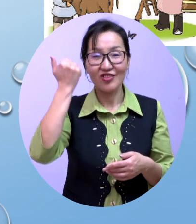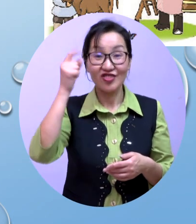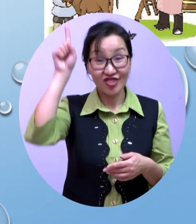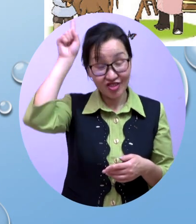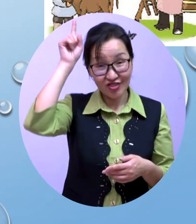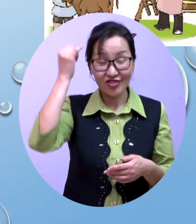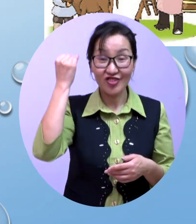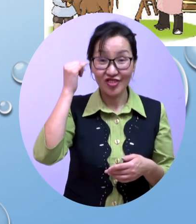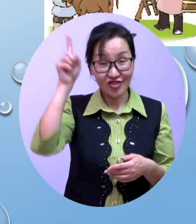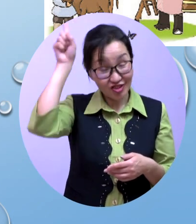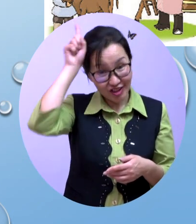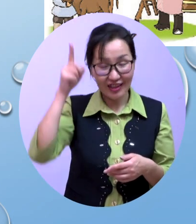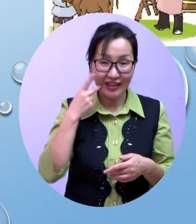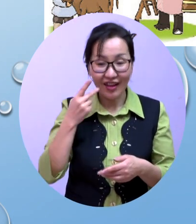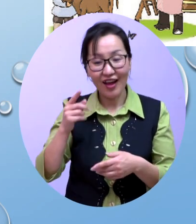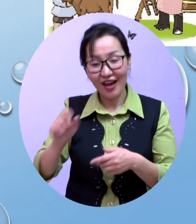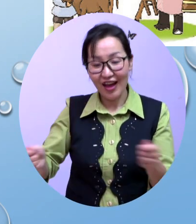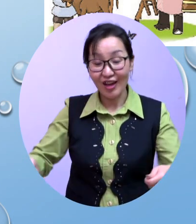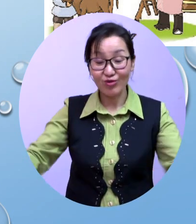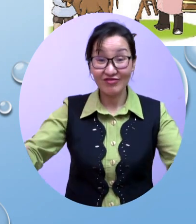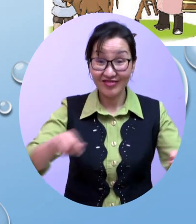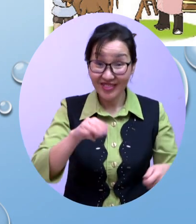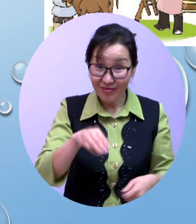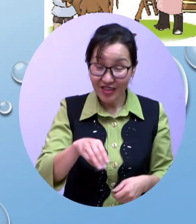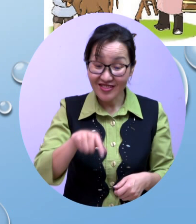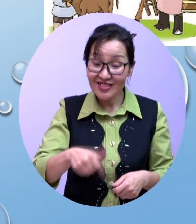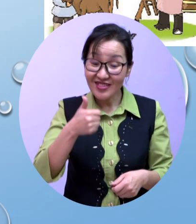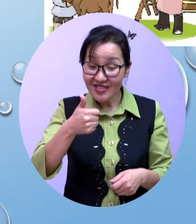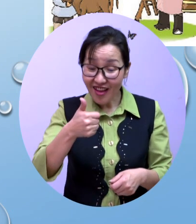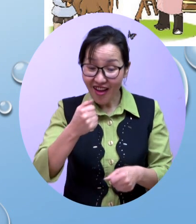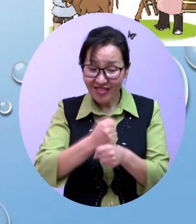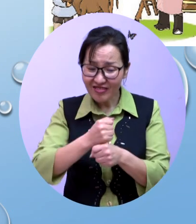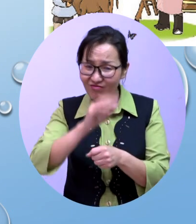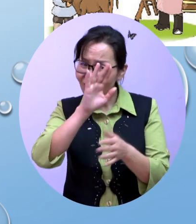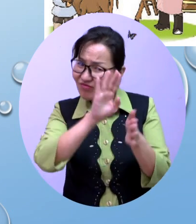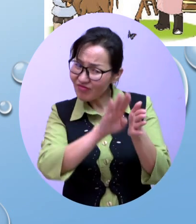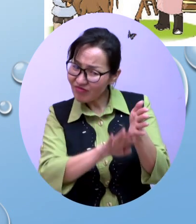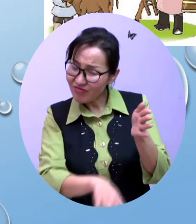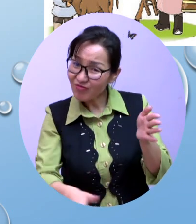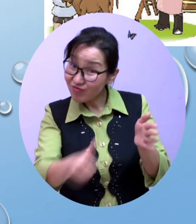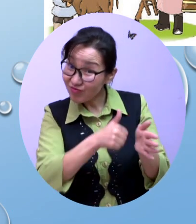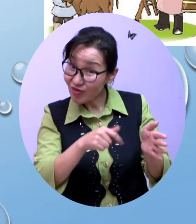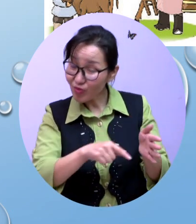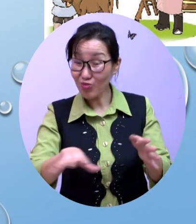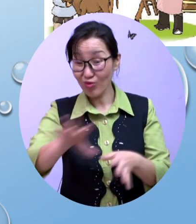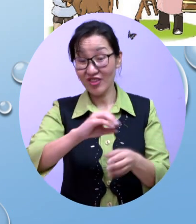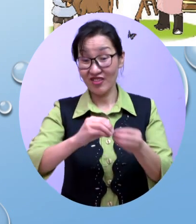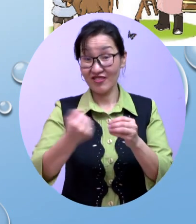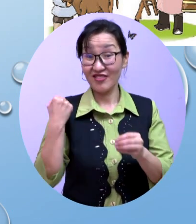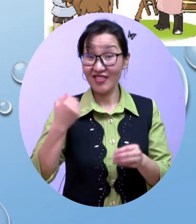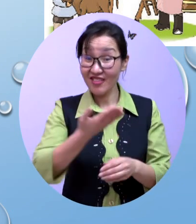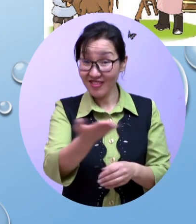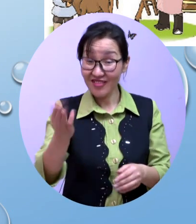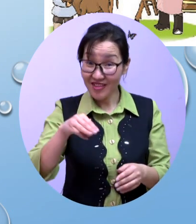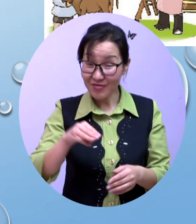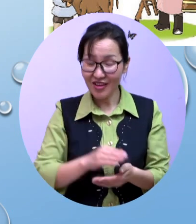өгжиж, малдаа явдаг байхна. За, энэ сайн үйлүүдийг бүгдээрээ хийж чаддаг. За, тэгвэл та нар нэг